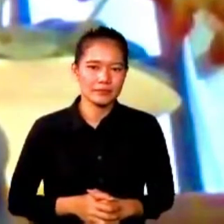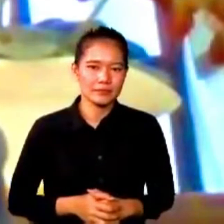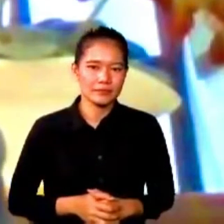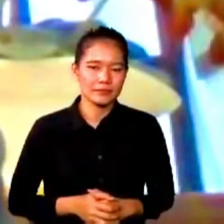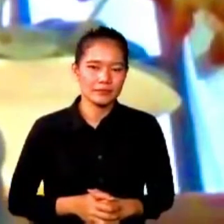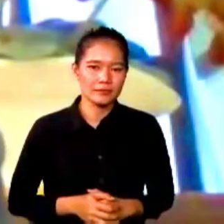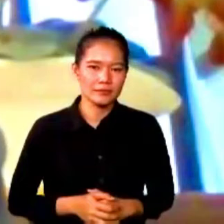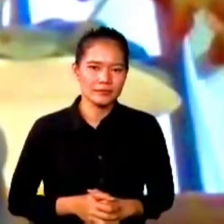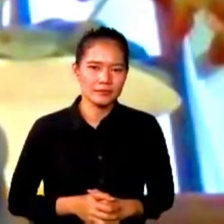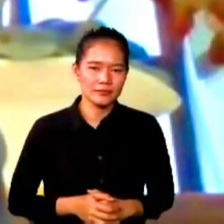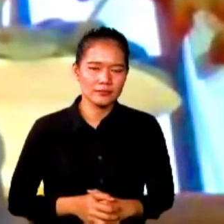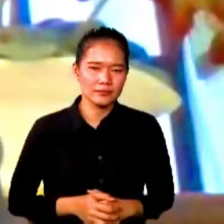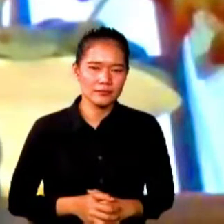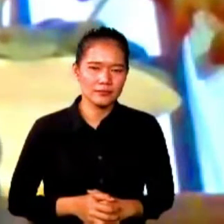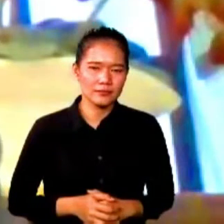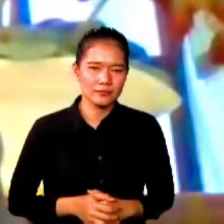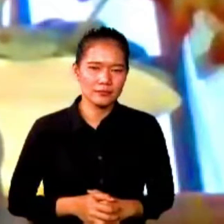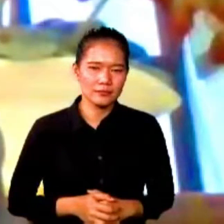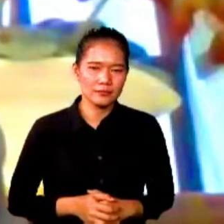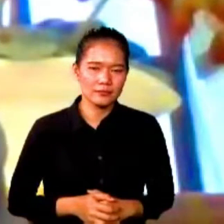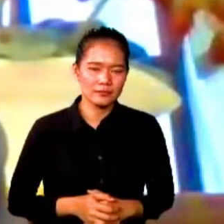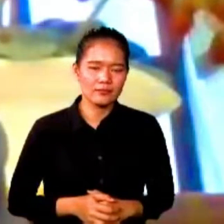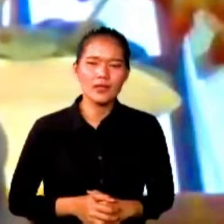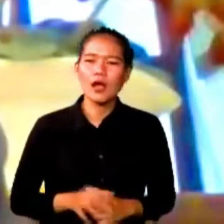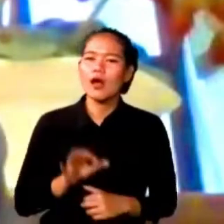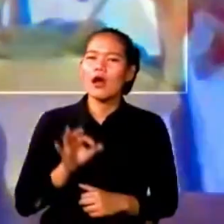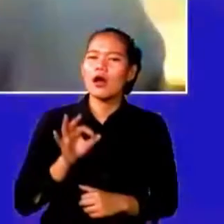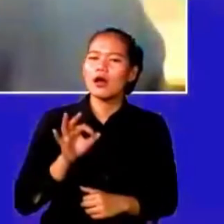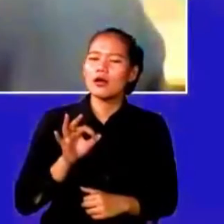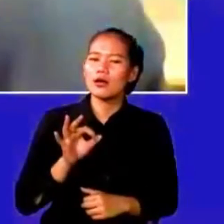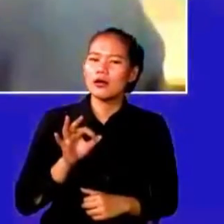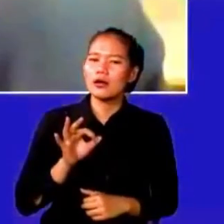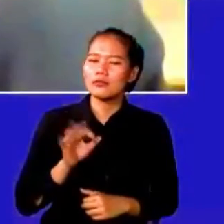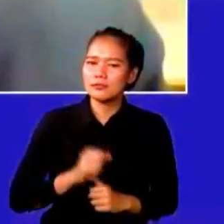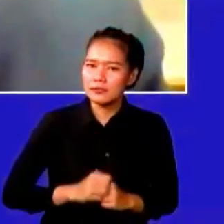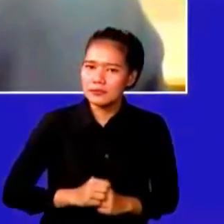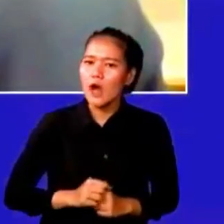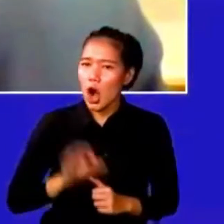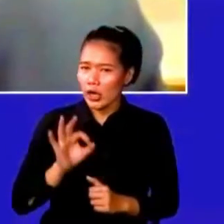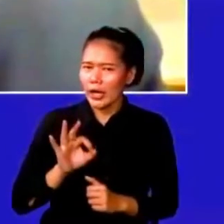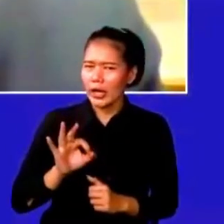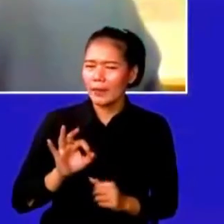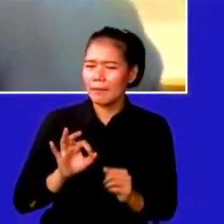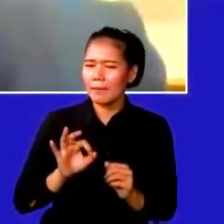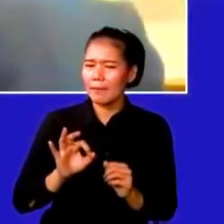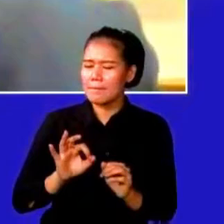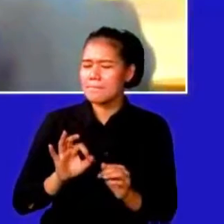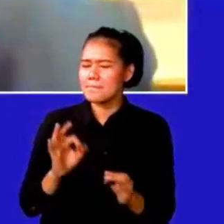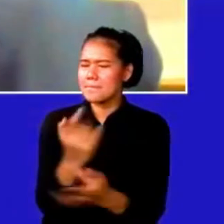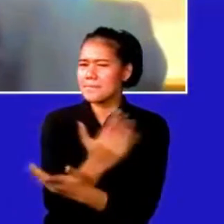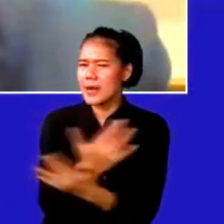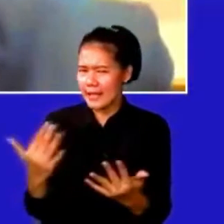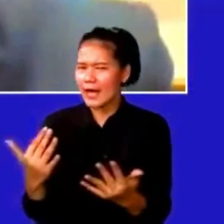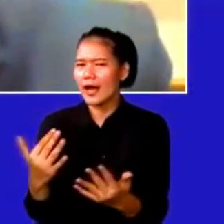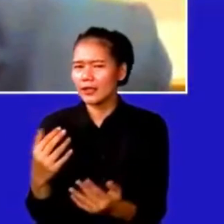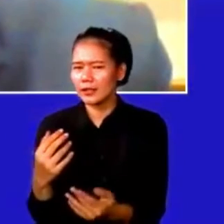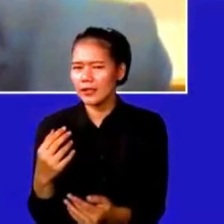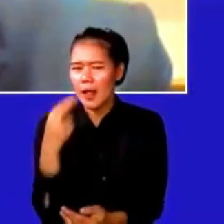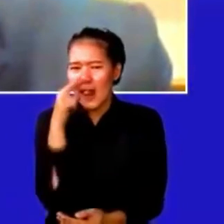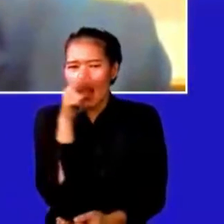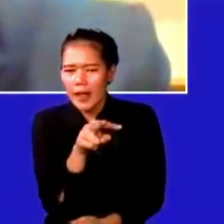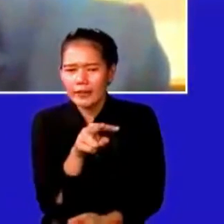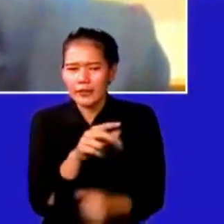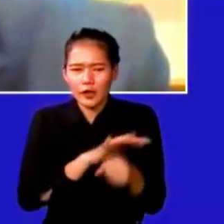takziah keagamaan itu oke and on the sini kan beberapa kalangan masyarakat ini kan memang menyikapi